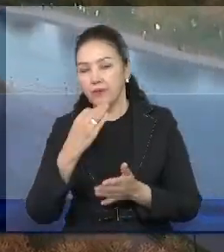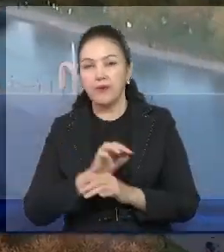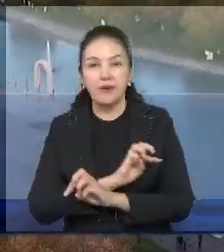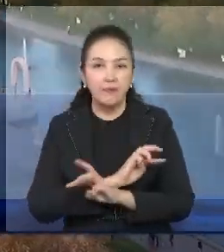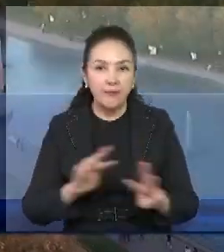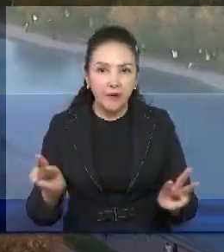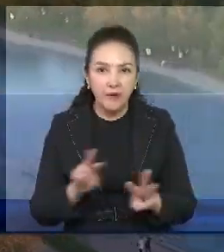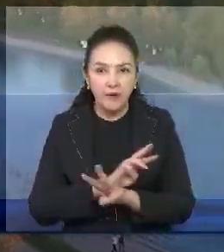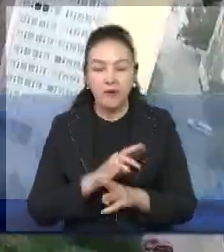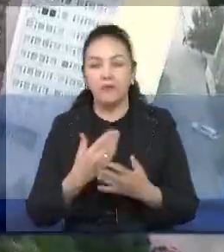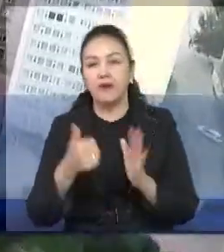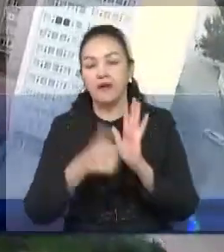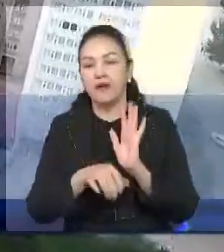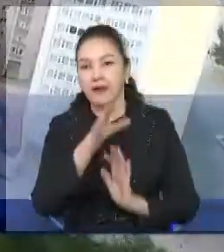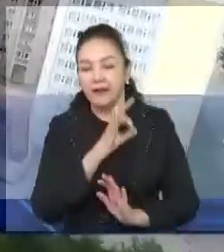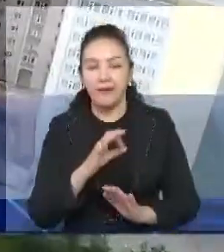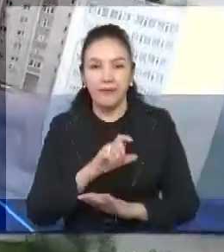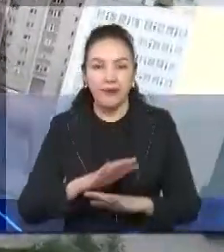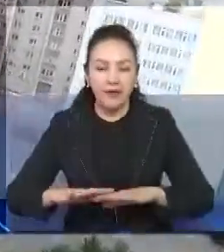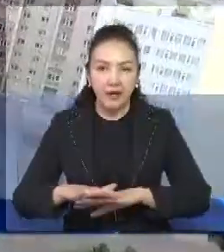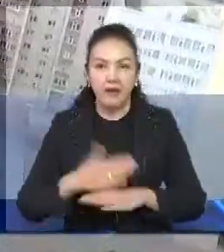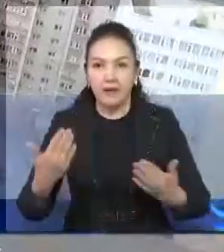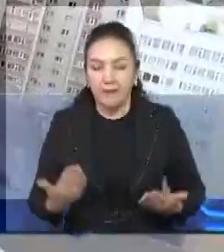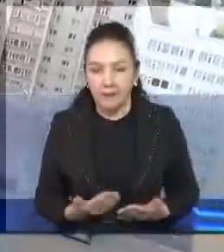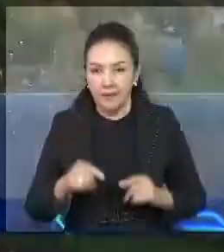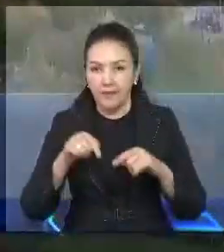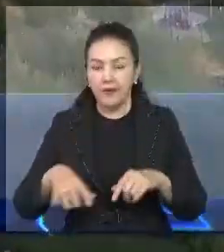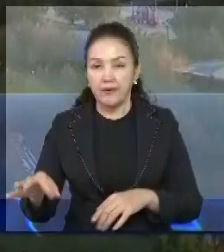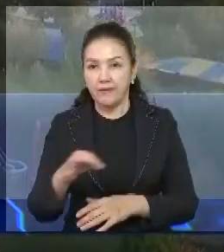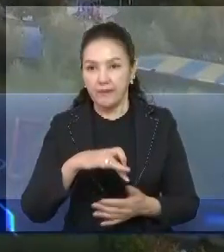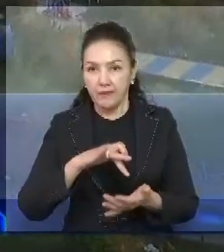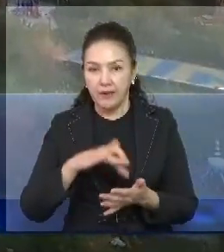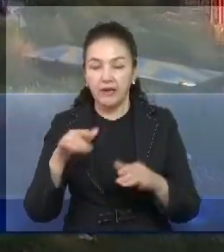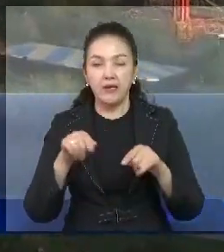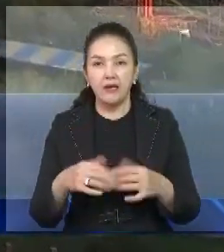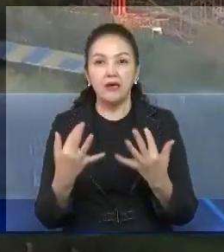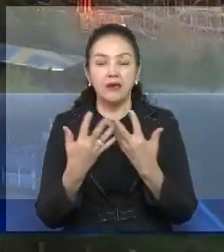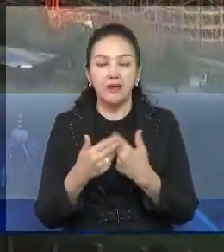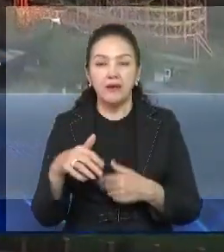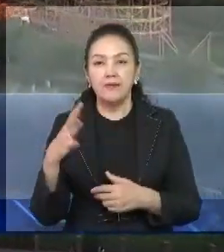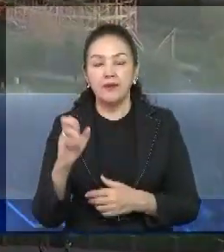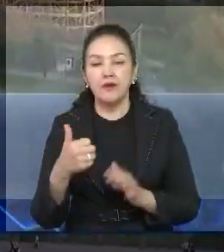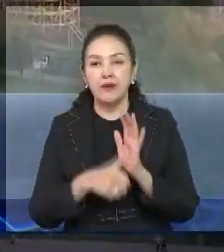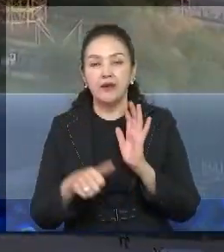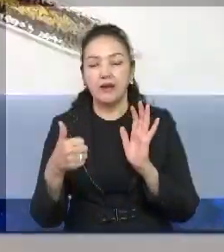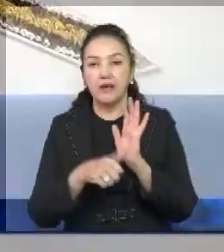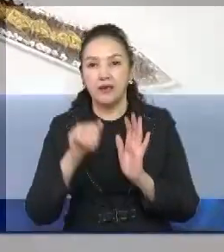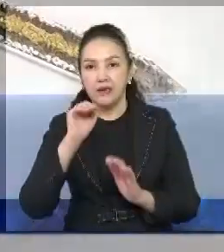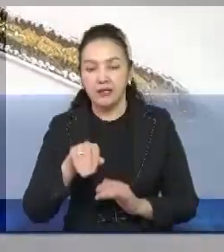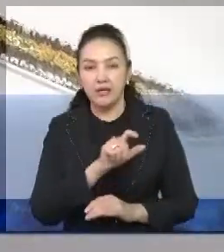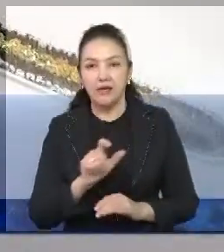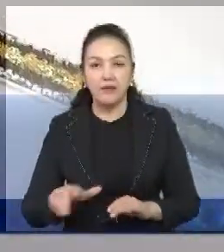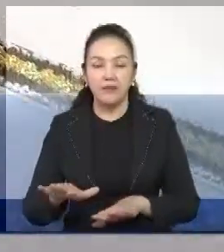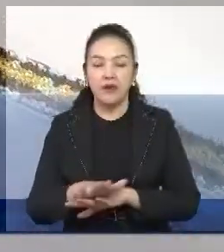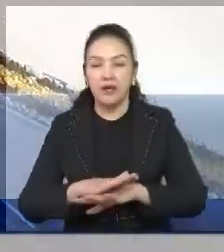миллионником на сегодняшний день 60% населения региона проживает именно в областном центре здесь насчитывается около 566.000 человек